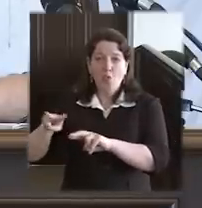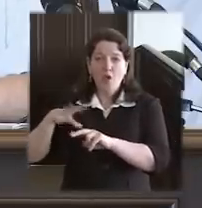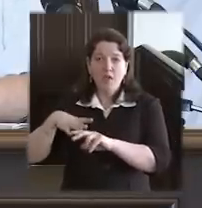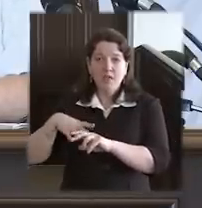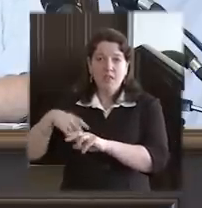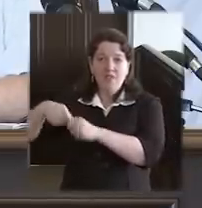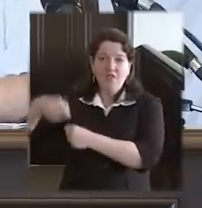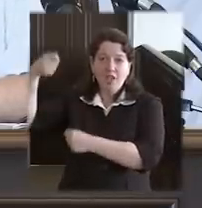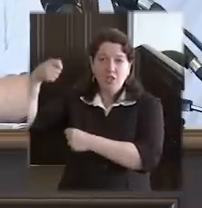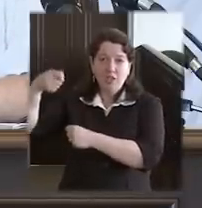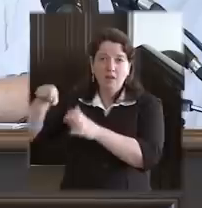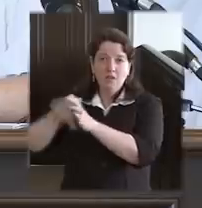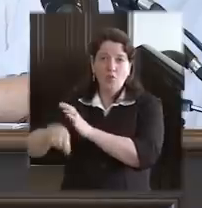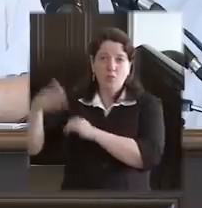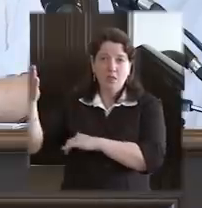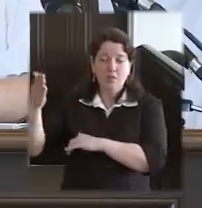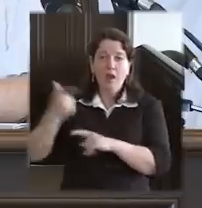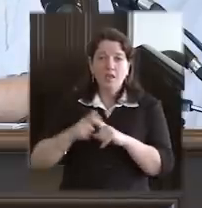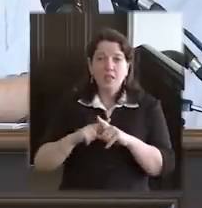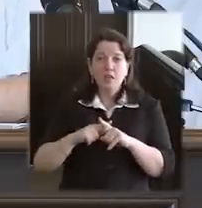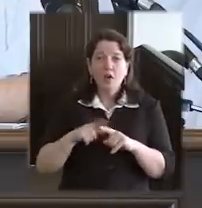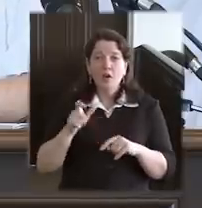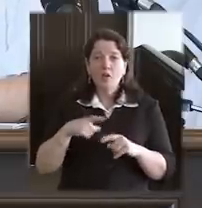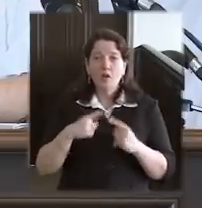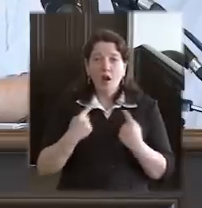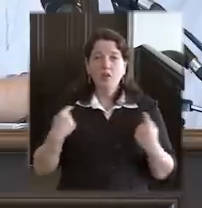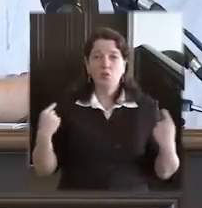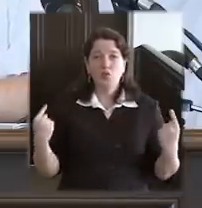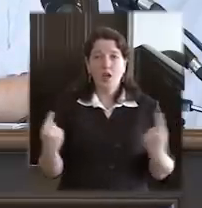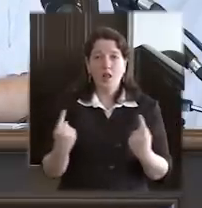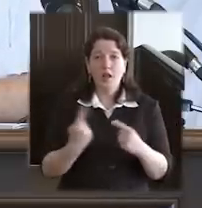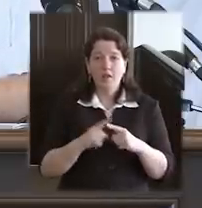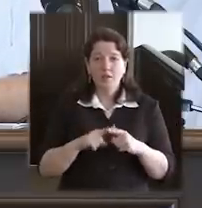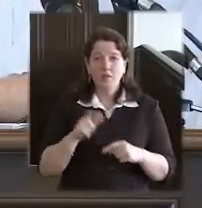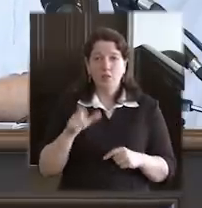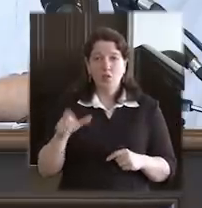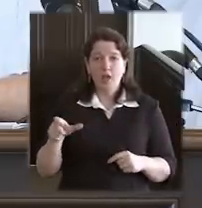оказался окруженным лесом крестов.